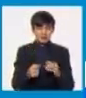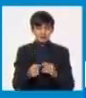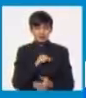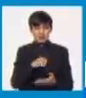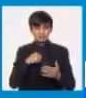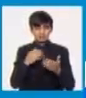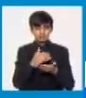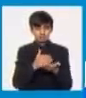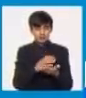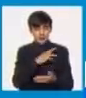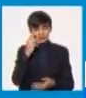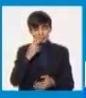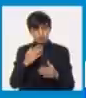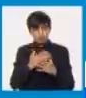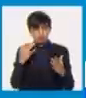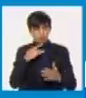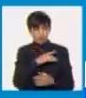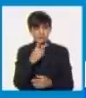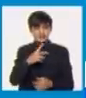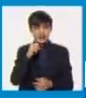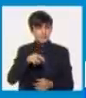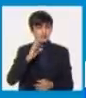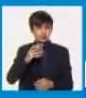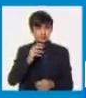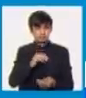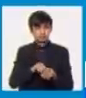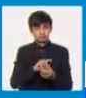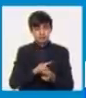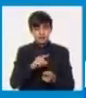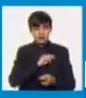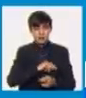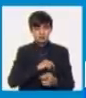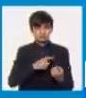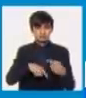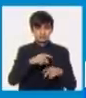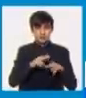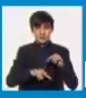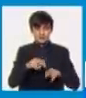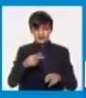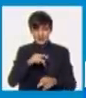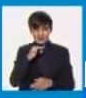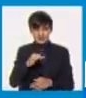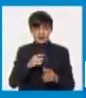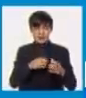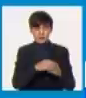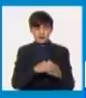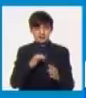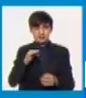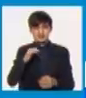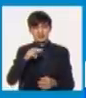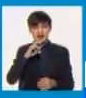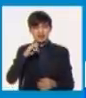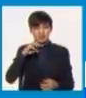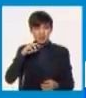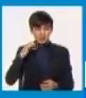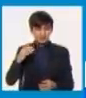список гораздо шире. Там с 20 апреля возобновят работу промышленные предприятия, компании строительной и транспортной сфер,